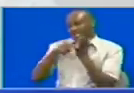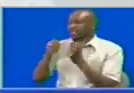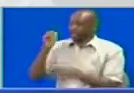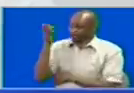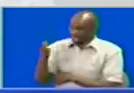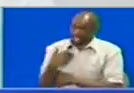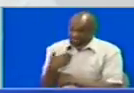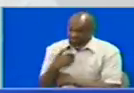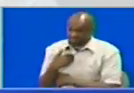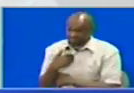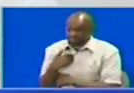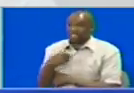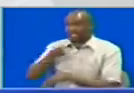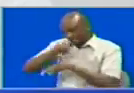Nairobi.